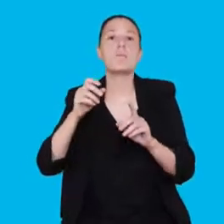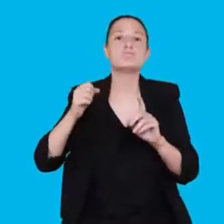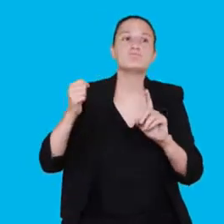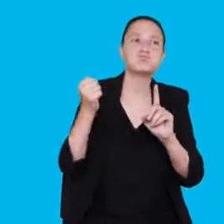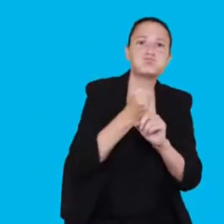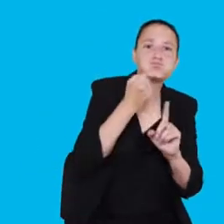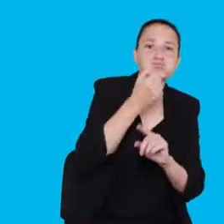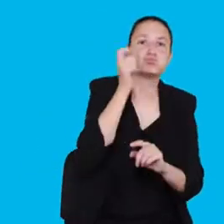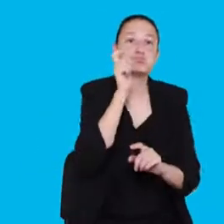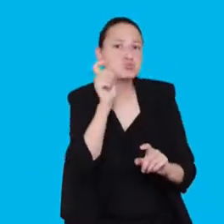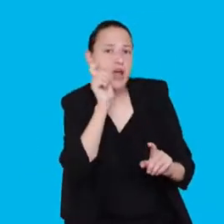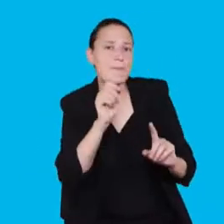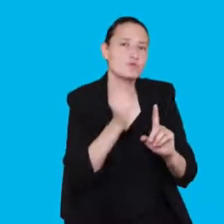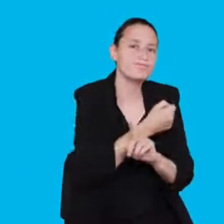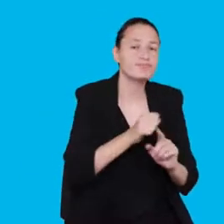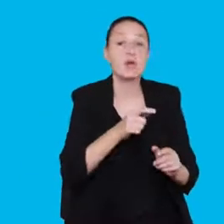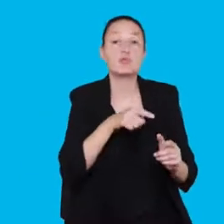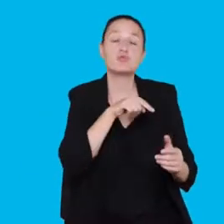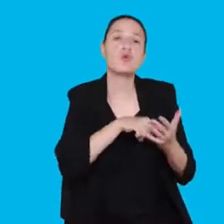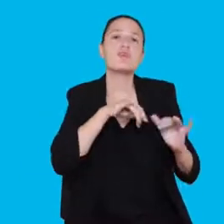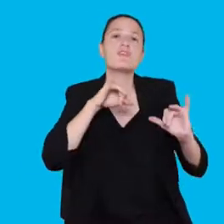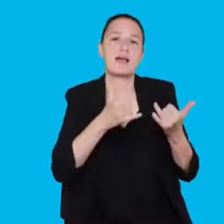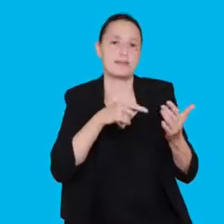To wynika z tego, co Andrzej mówił, ale